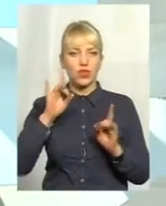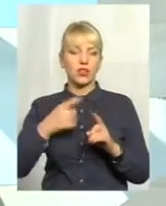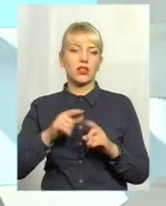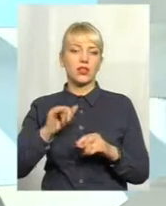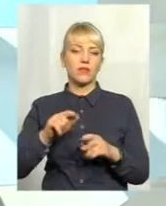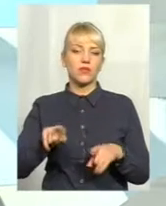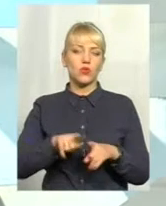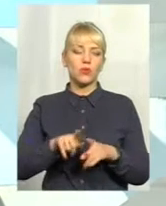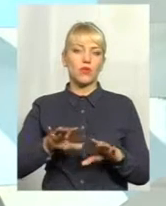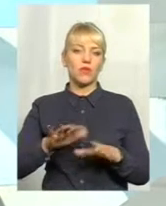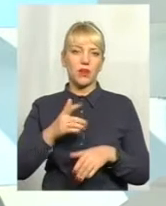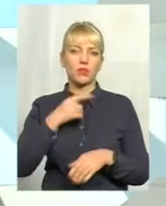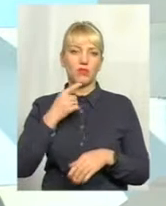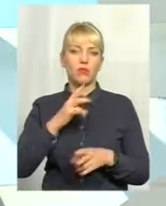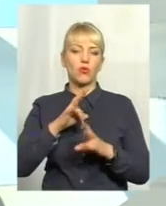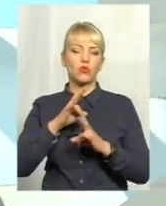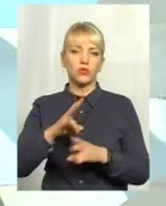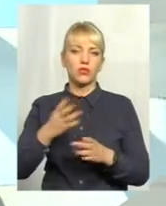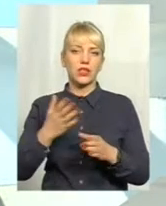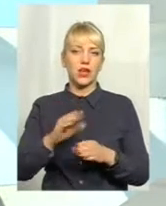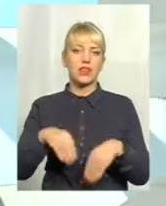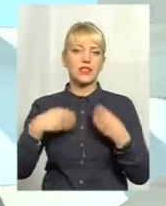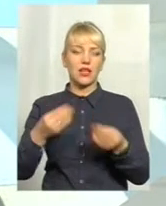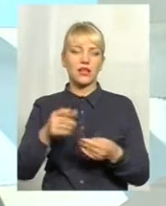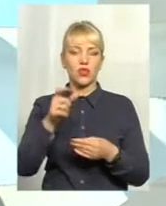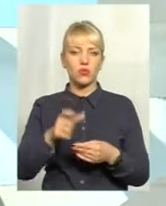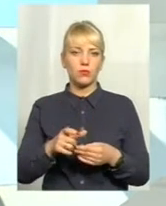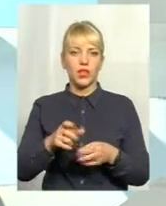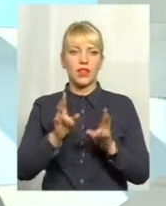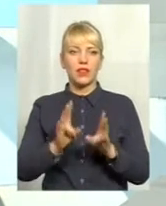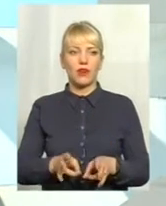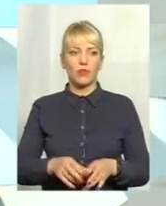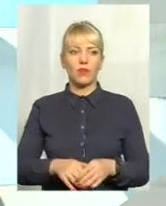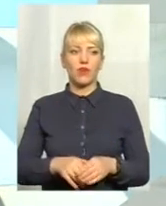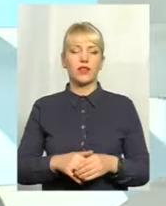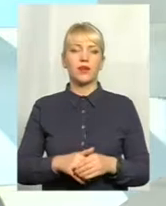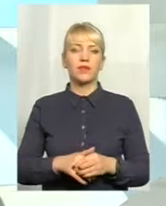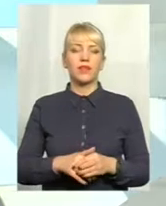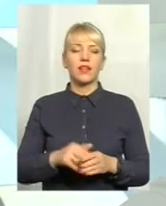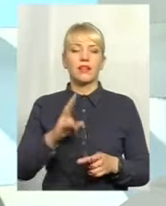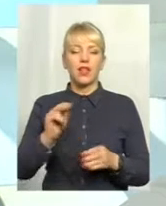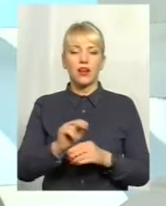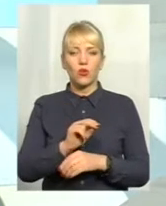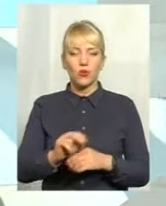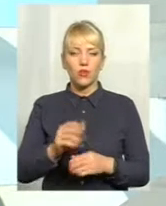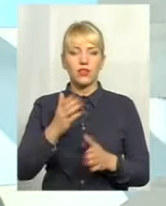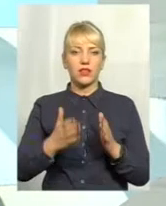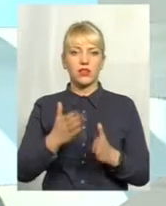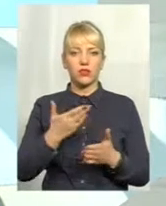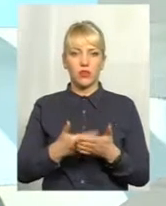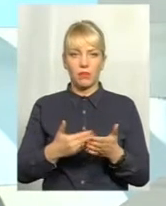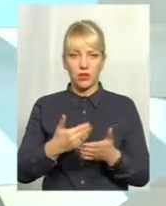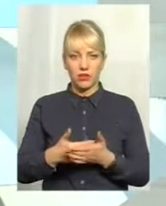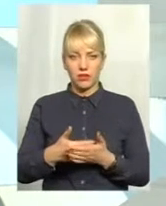ми говоримо про шкоду, яка завдана особі травмуванням, тобто витрати на лікування. Якщо, до